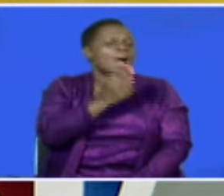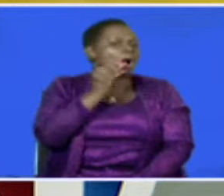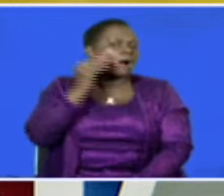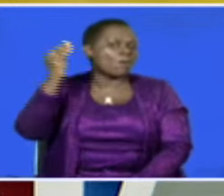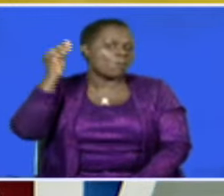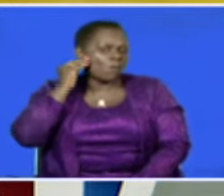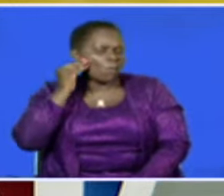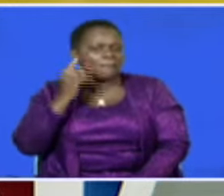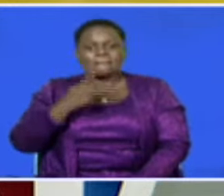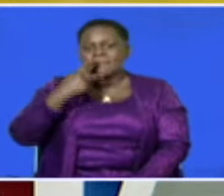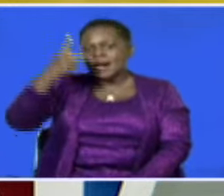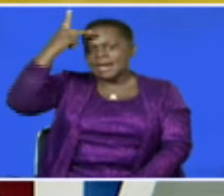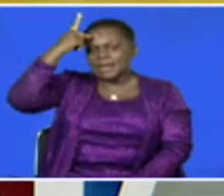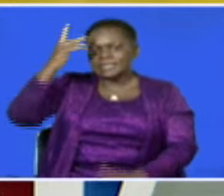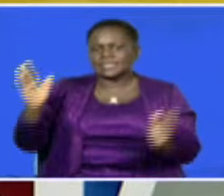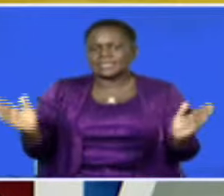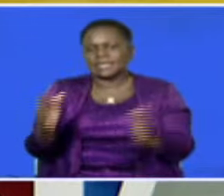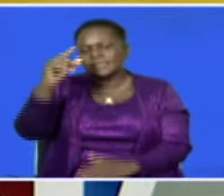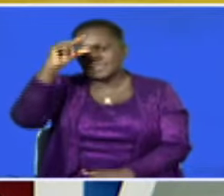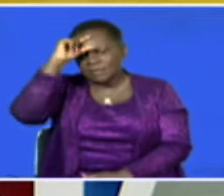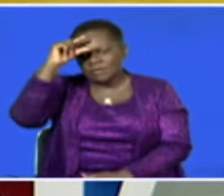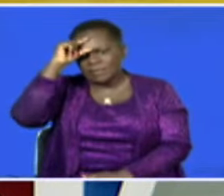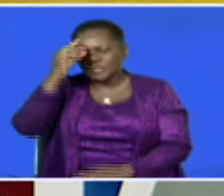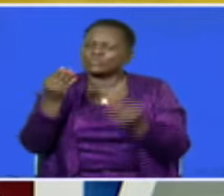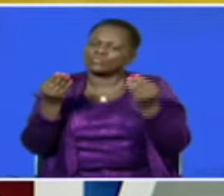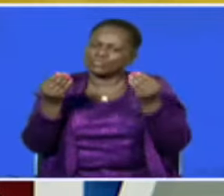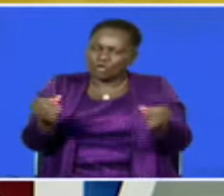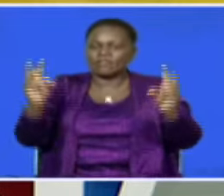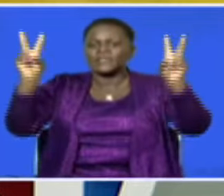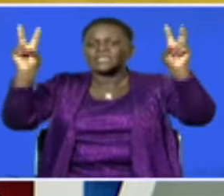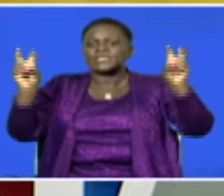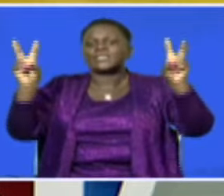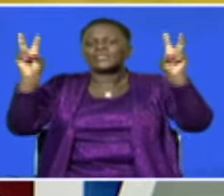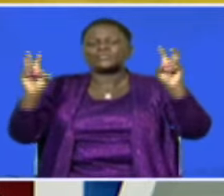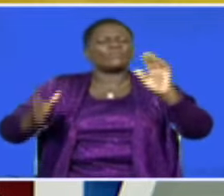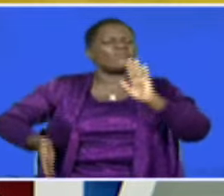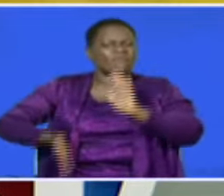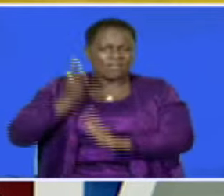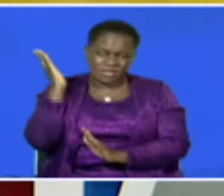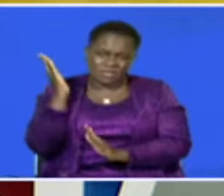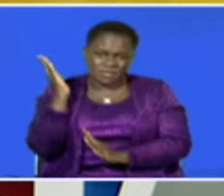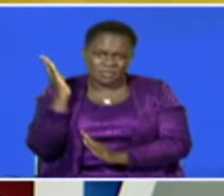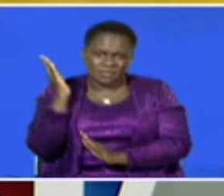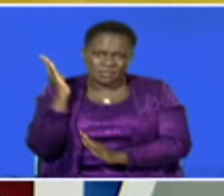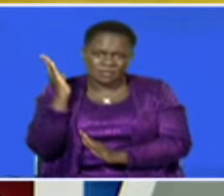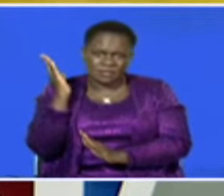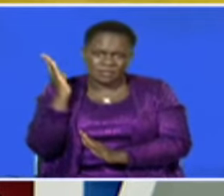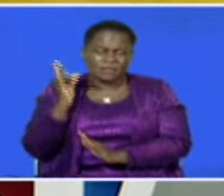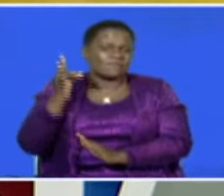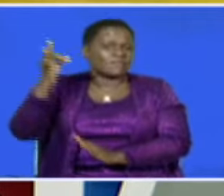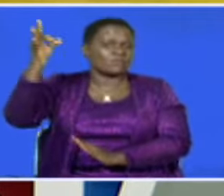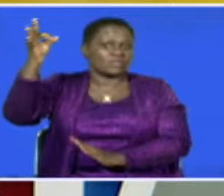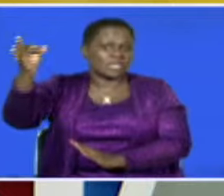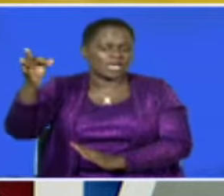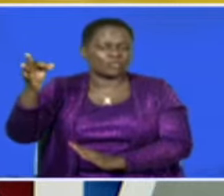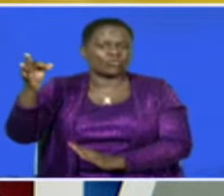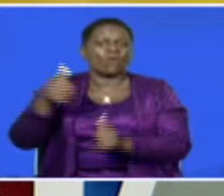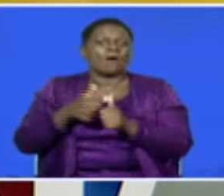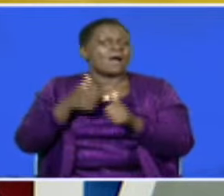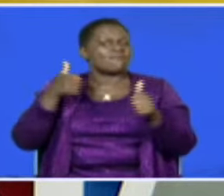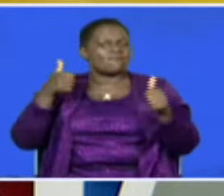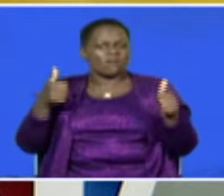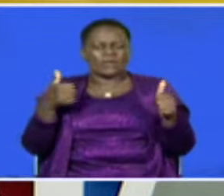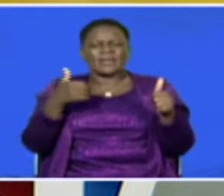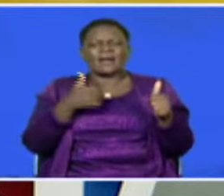majumbani mwao. Wazazi wanahimiza serikali kushughulikia masuala kama haya haraka iwezekanavyo katika siku zijazo, ili kuzuia